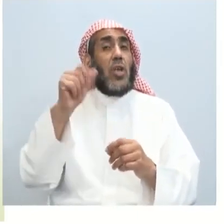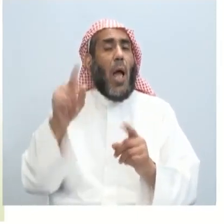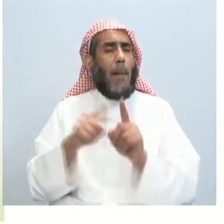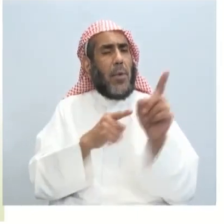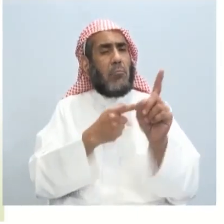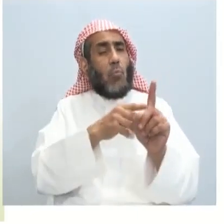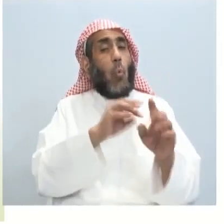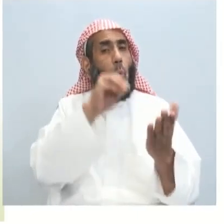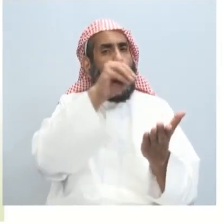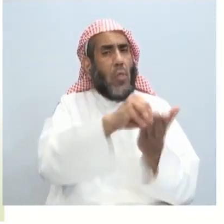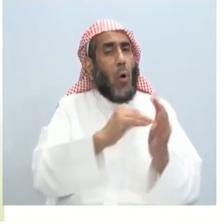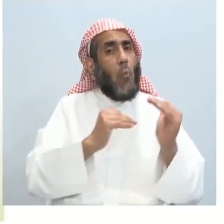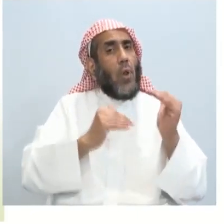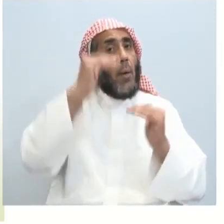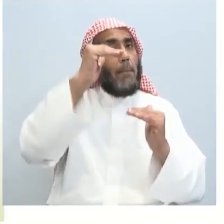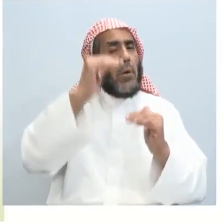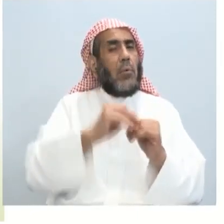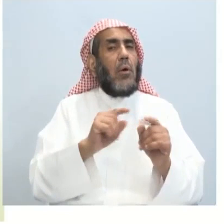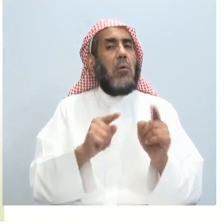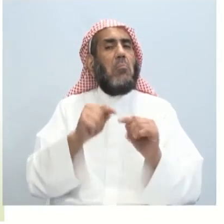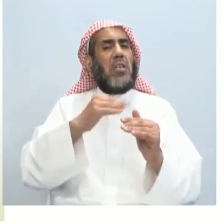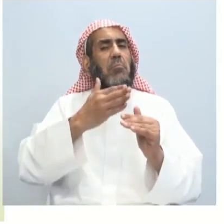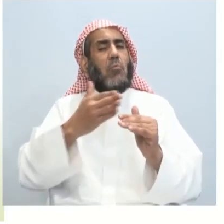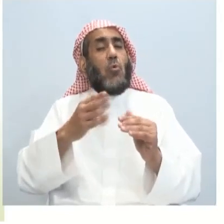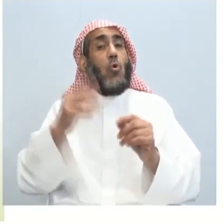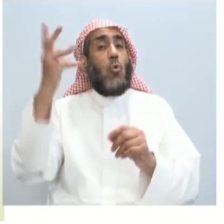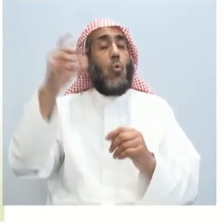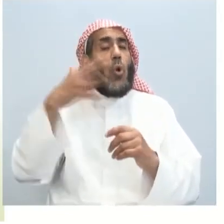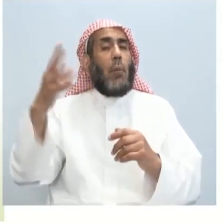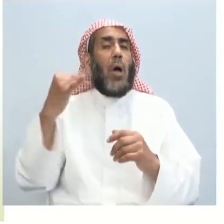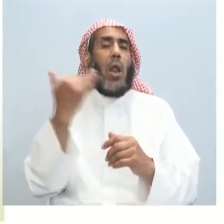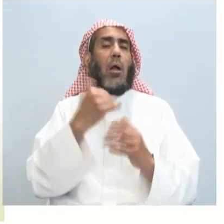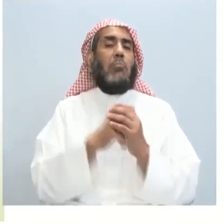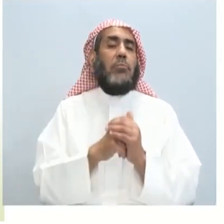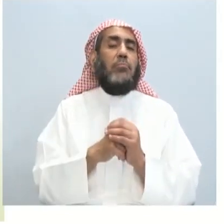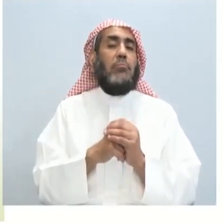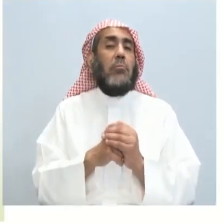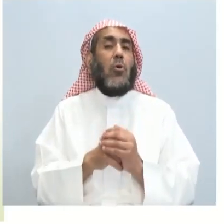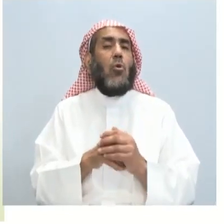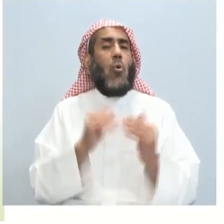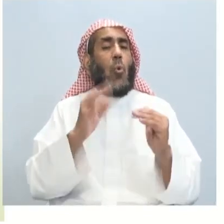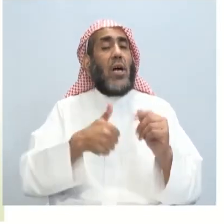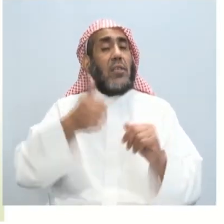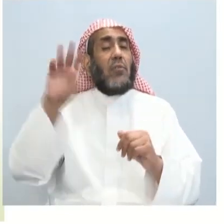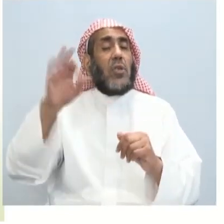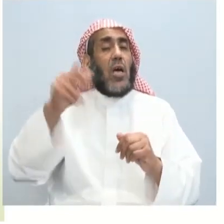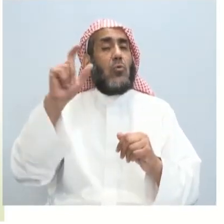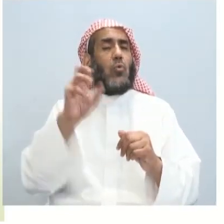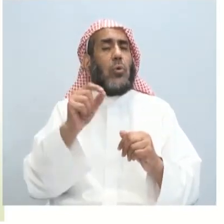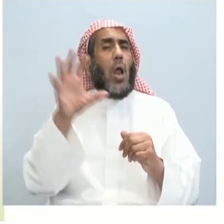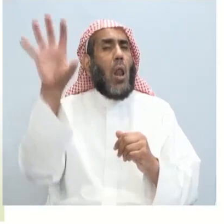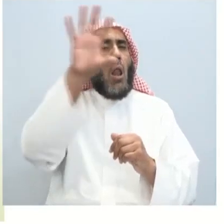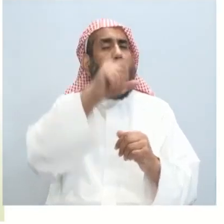حيان اذ وضعه في القمه بالنسبه للعلماء العرب وانصف كذلك ذك سارتون